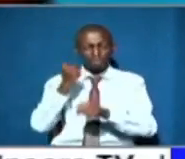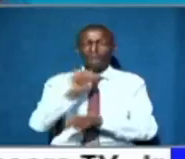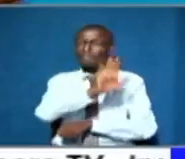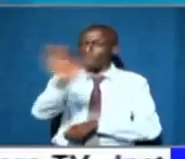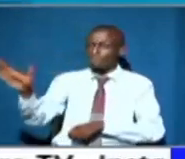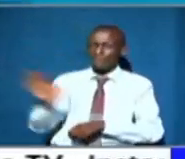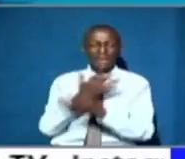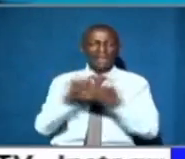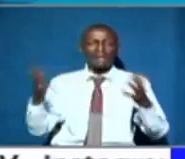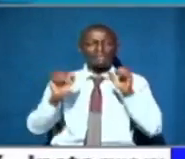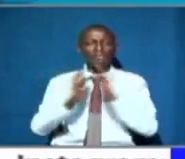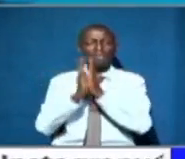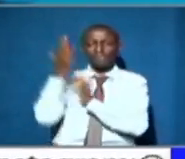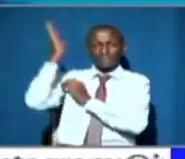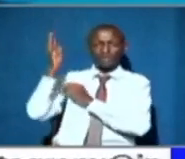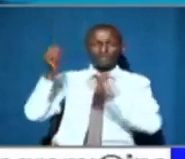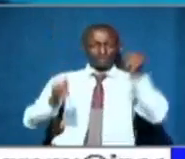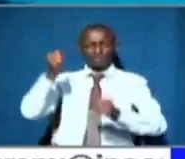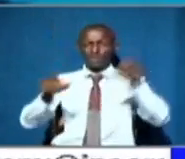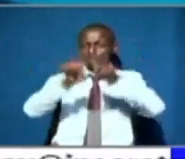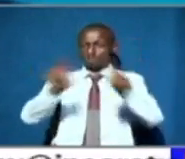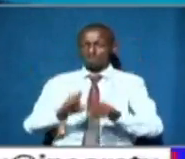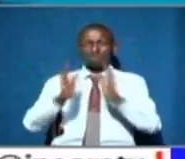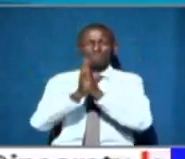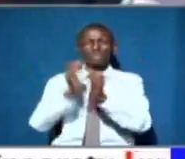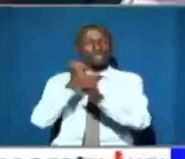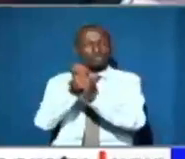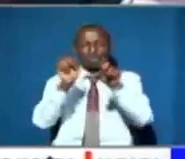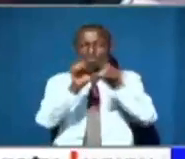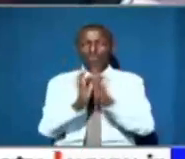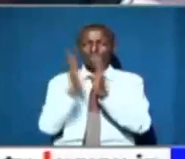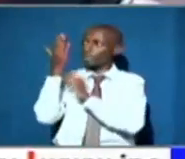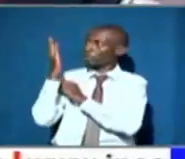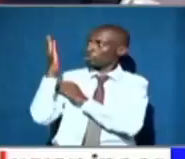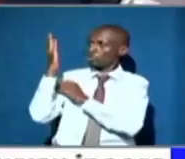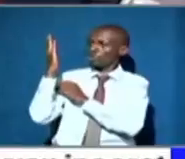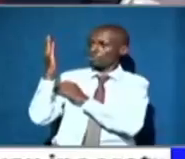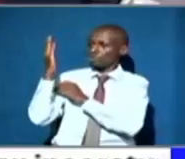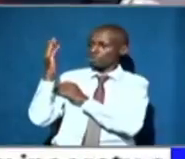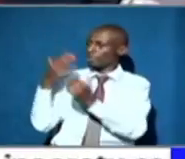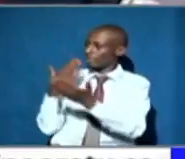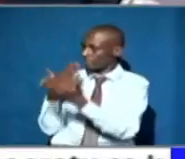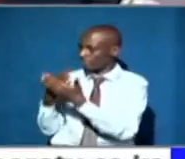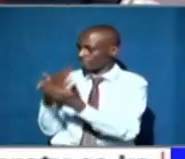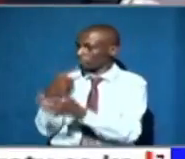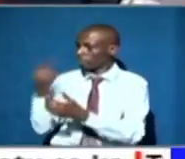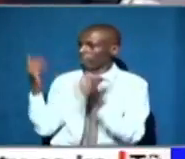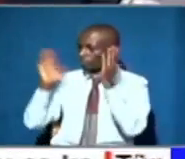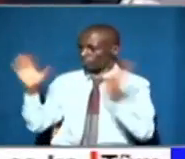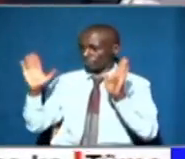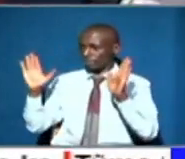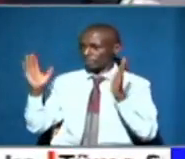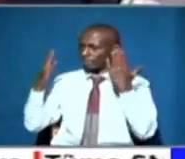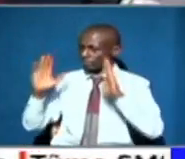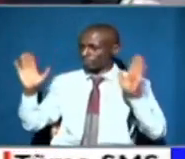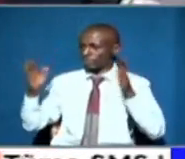tagi hoera gai Ona wegari ni akunodhi na bere no, Ginya wera ine umohoe gai Yes Asanti, nidero tokinyiri hau Wini aja